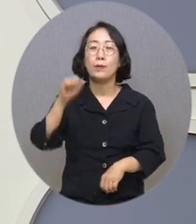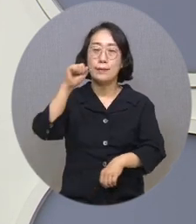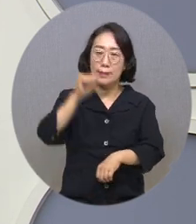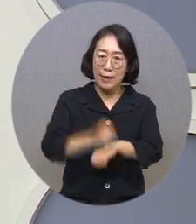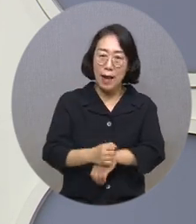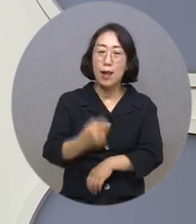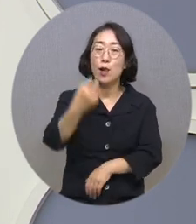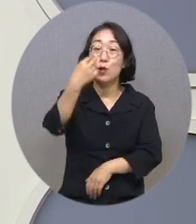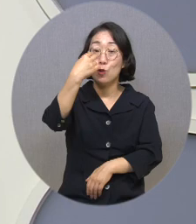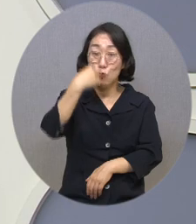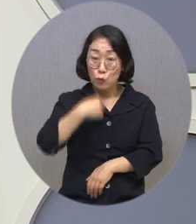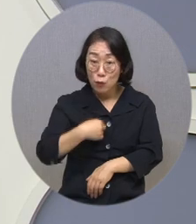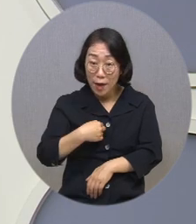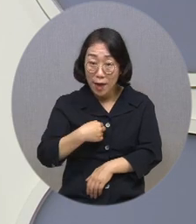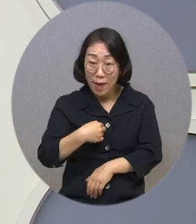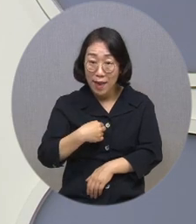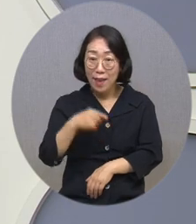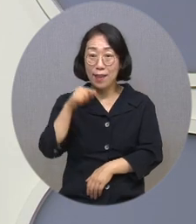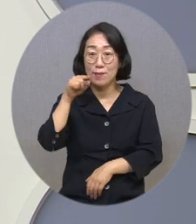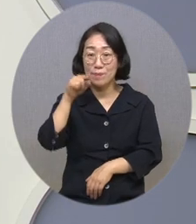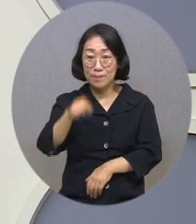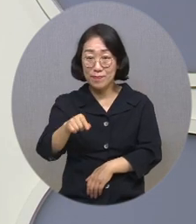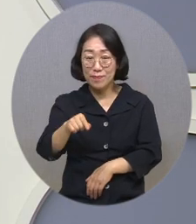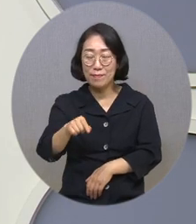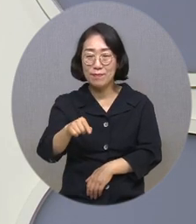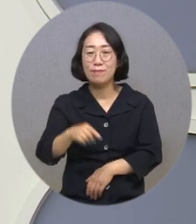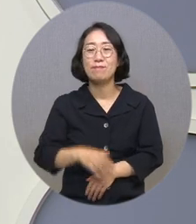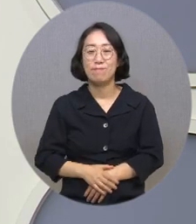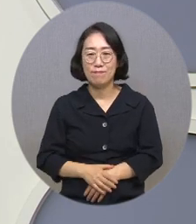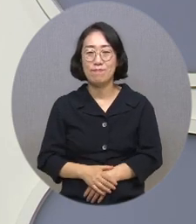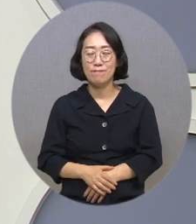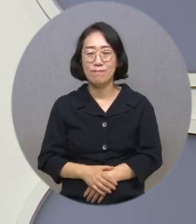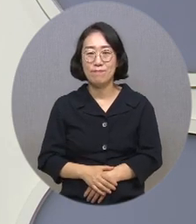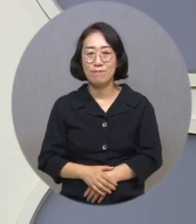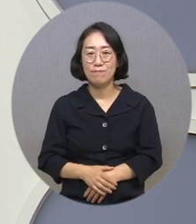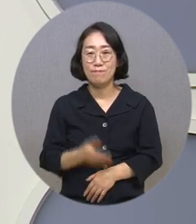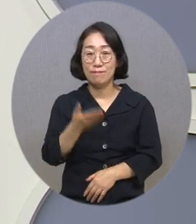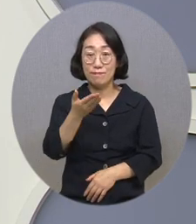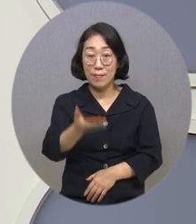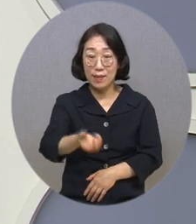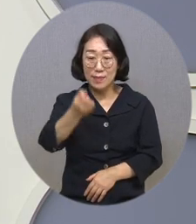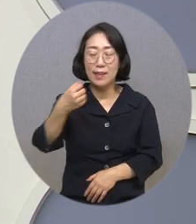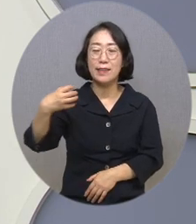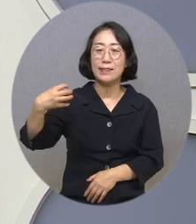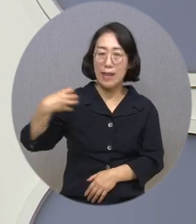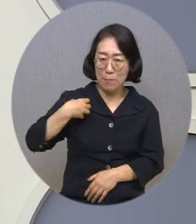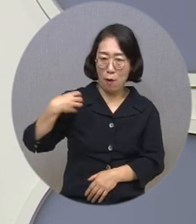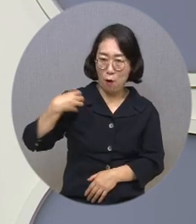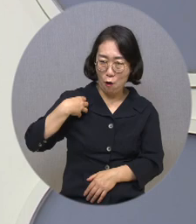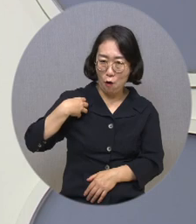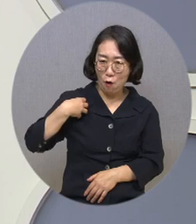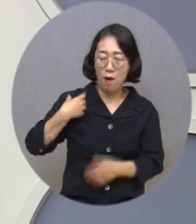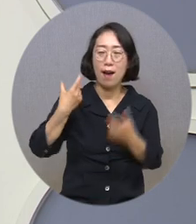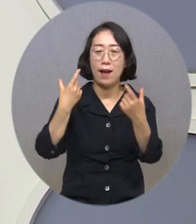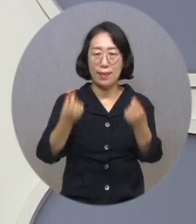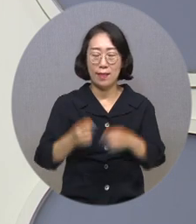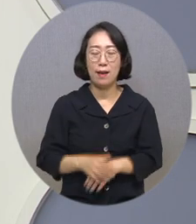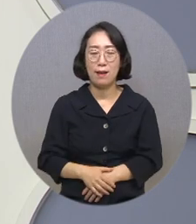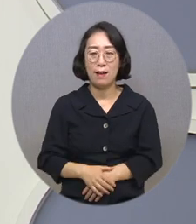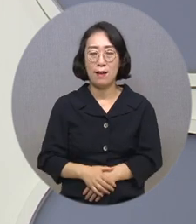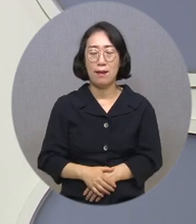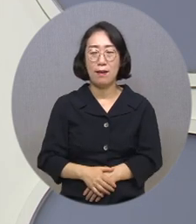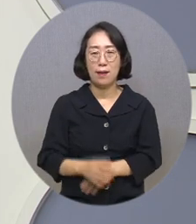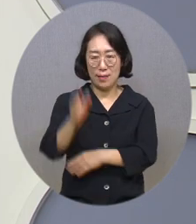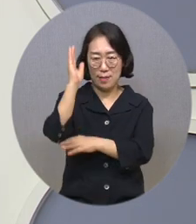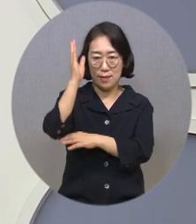것이 겹치는 게 그 너가 가지고 있는 그 학생이 가지고 있는 사명감이다. 그랬더니 이제 어느